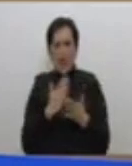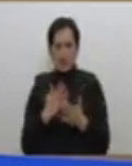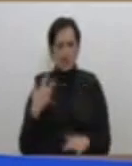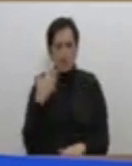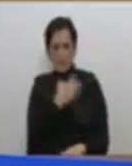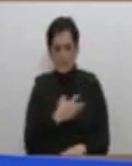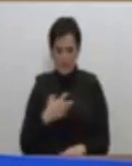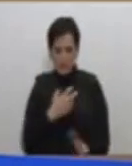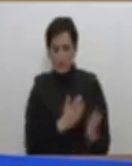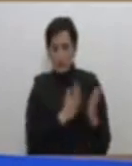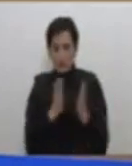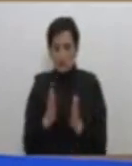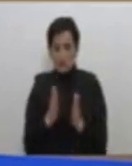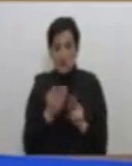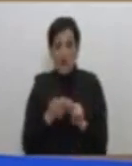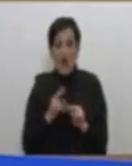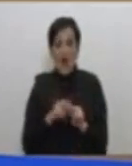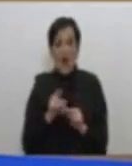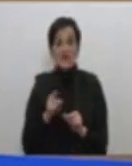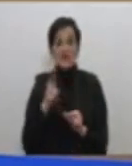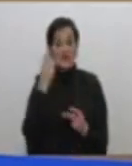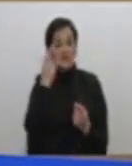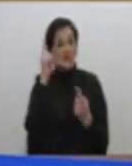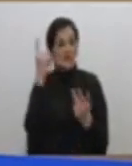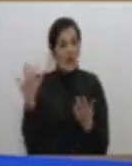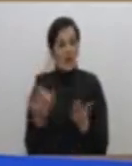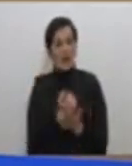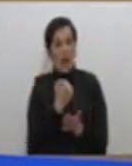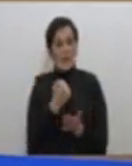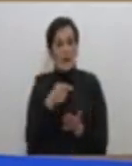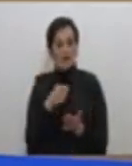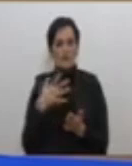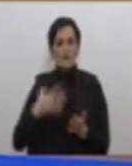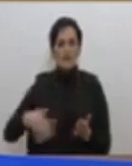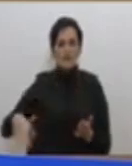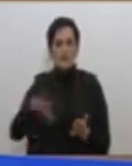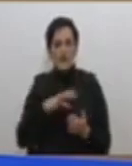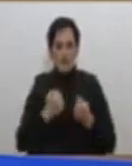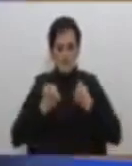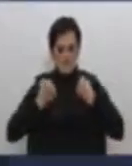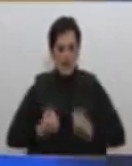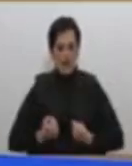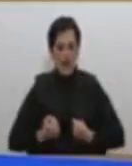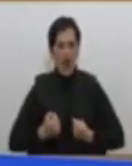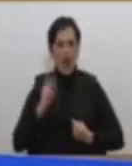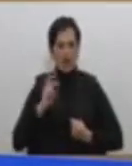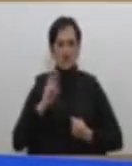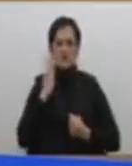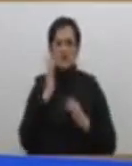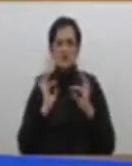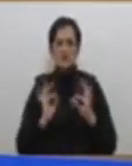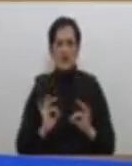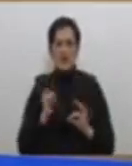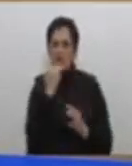საეტაპო, რადგან ეს არის იმ იდეის გამარჯვება, რომელიც შეაიარაღებს საქართველოს მყარი და უდაო სამართლებრივი